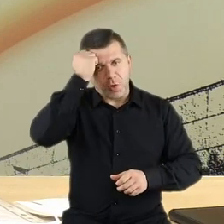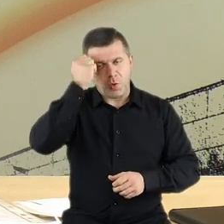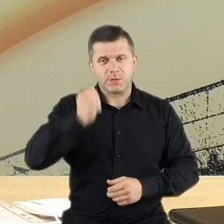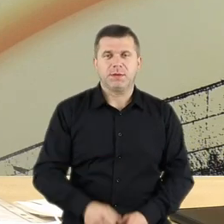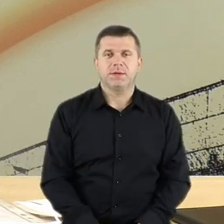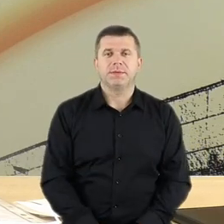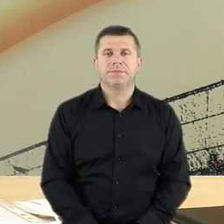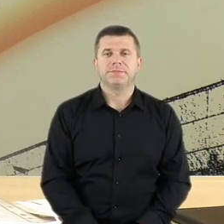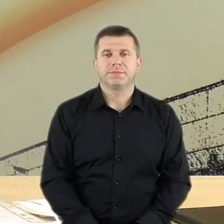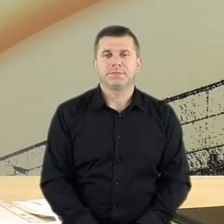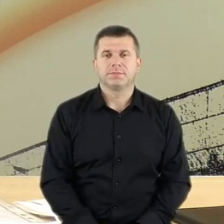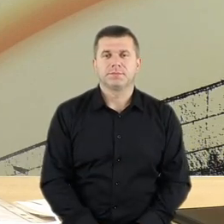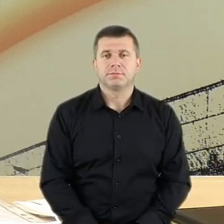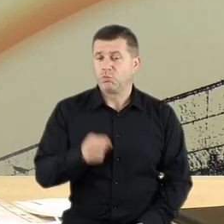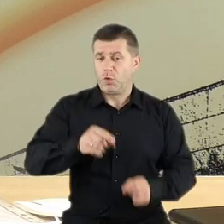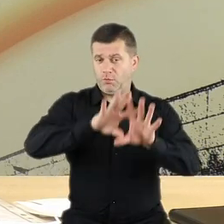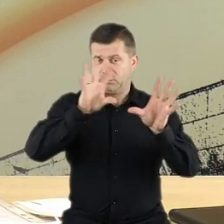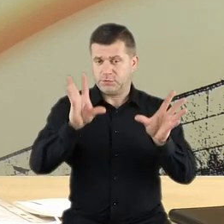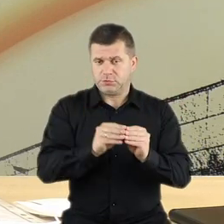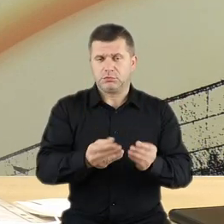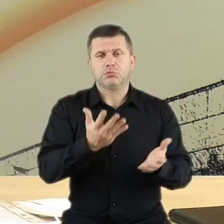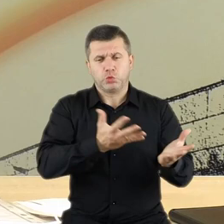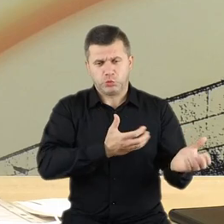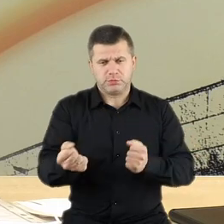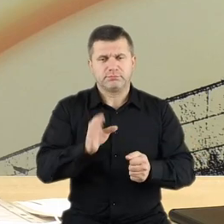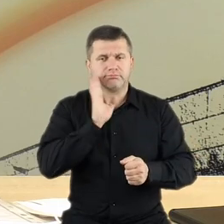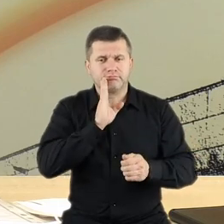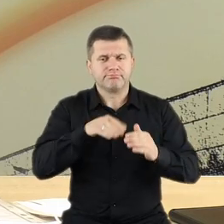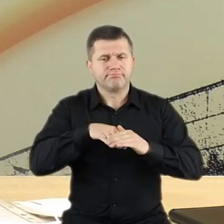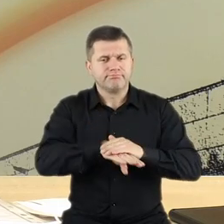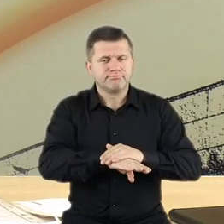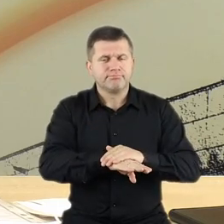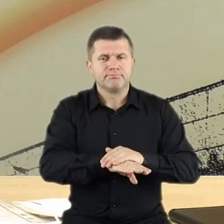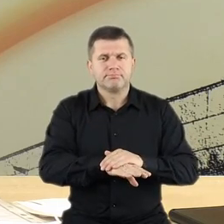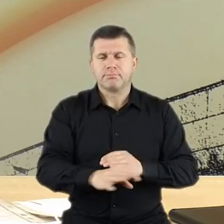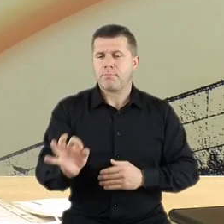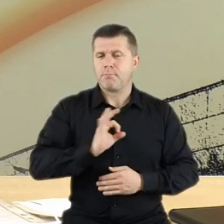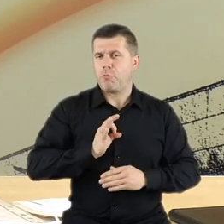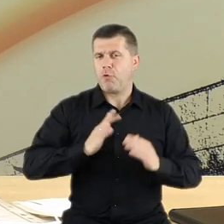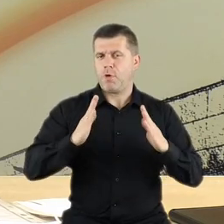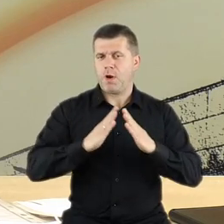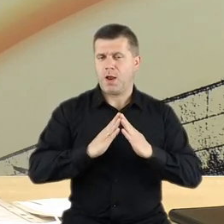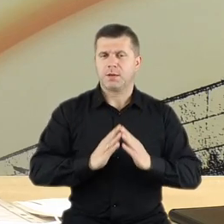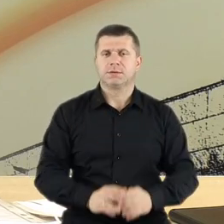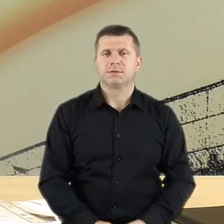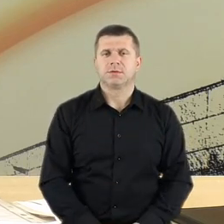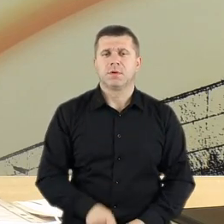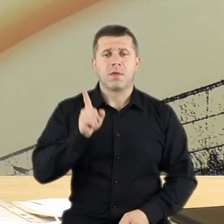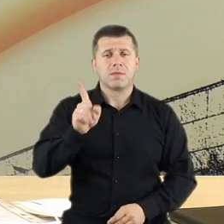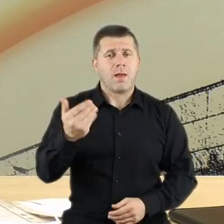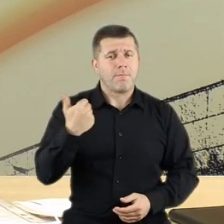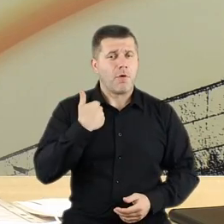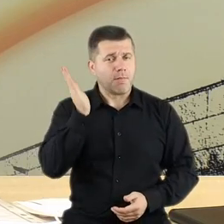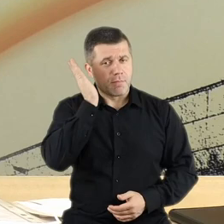No to wszystko to zachowało się tylko dlatego udział w tej mojej chatce bo tam mieszkali